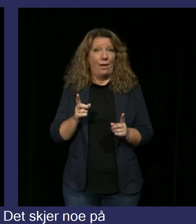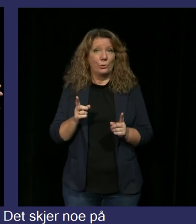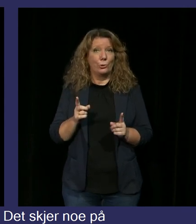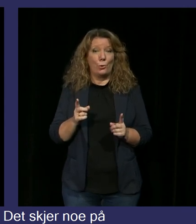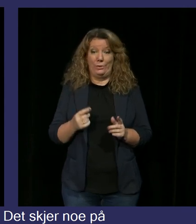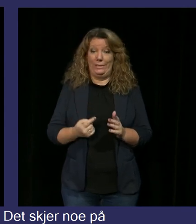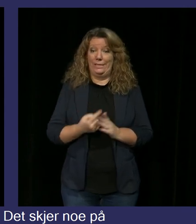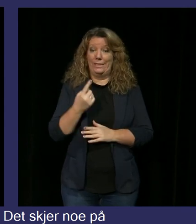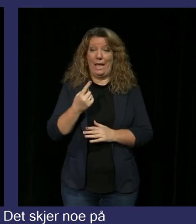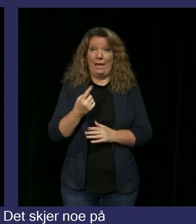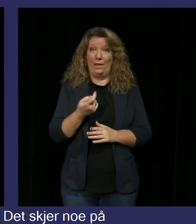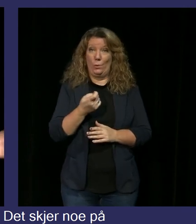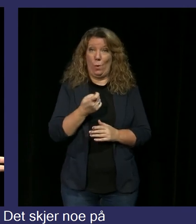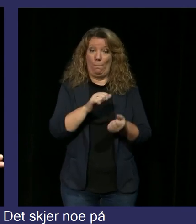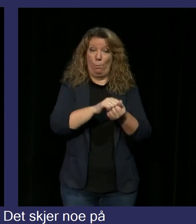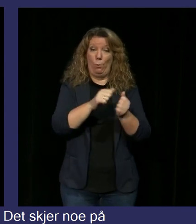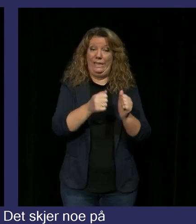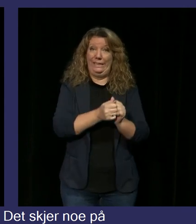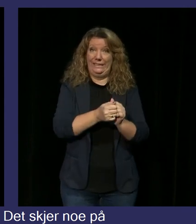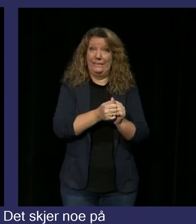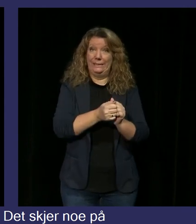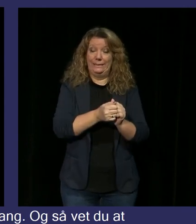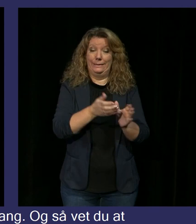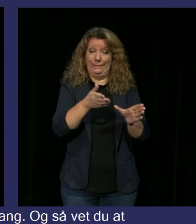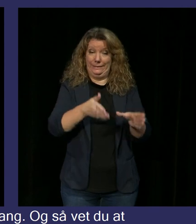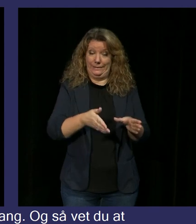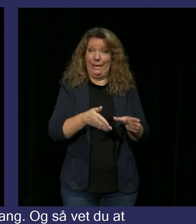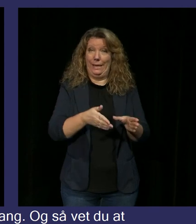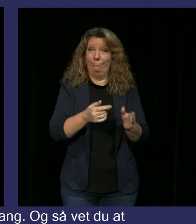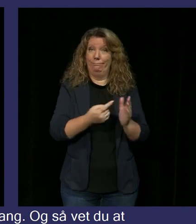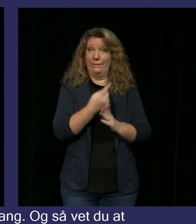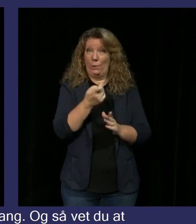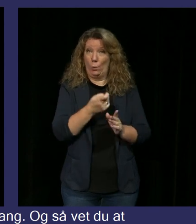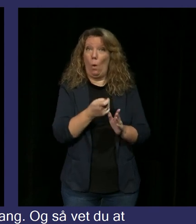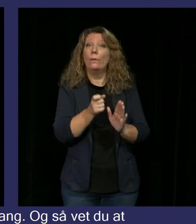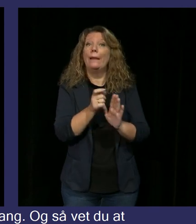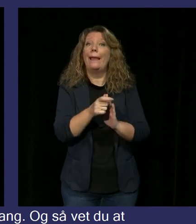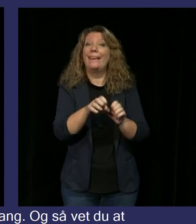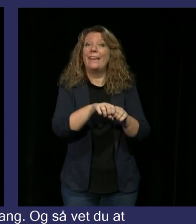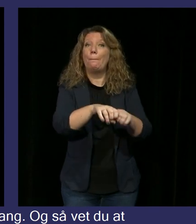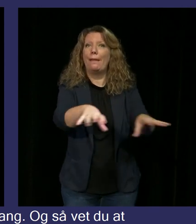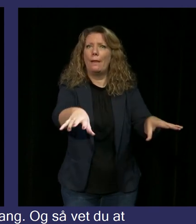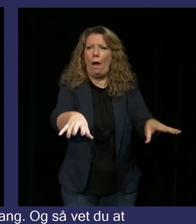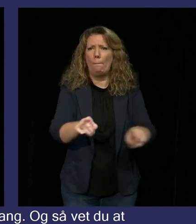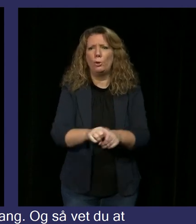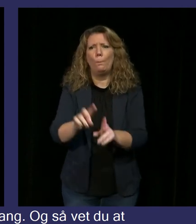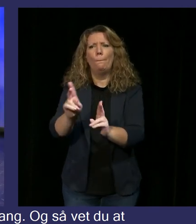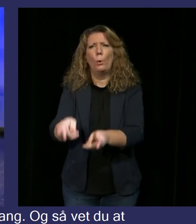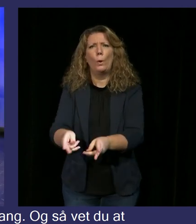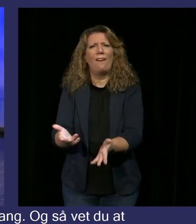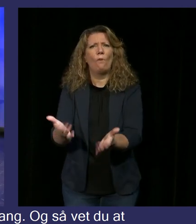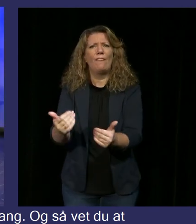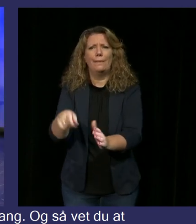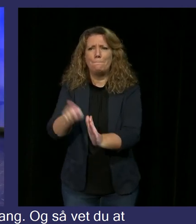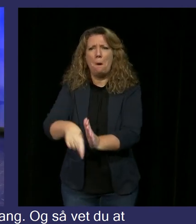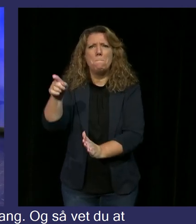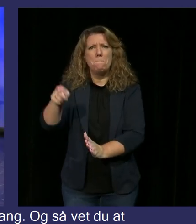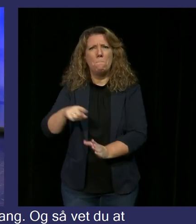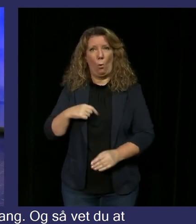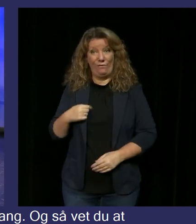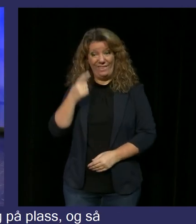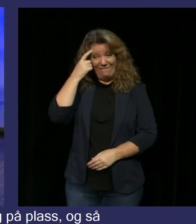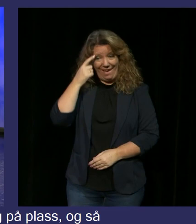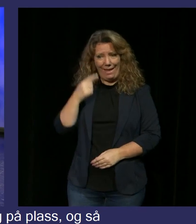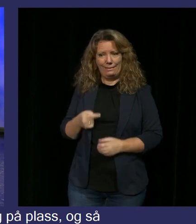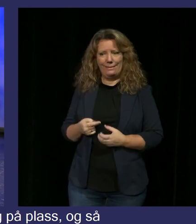det skjer noe på politisk side, og det lekker kanskje ut i media, så brukerforventningene er jo der med en gang. Og så vet du at løsningen er kanskje der nede et